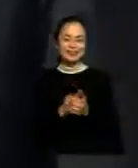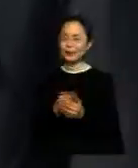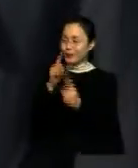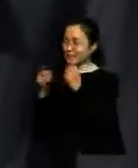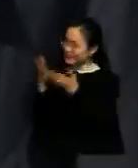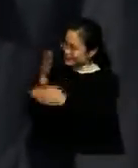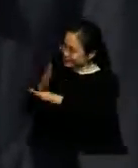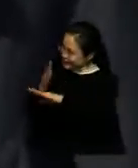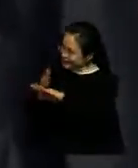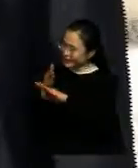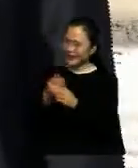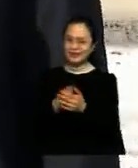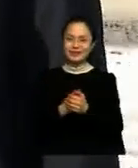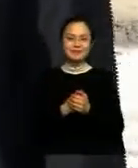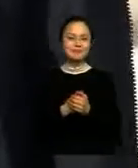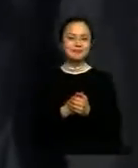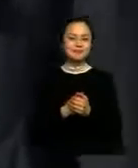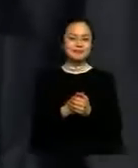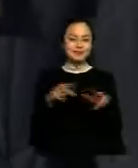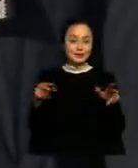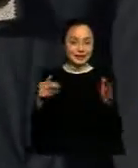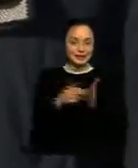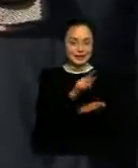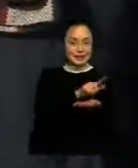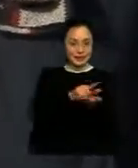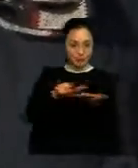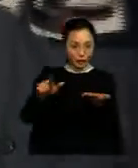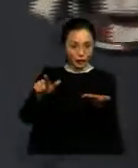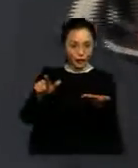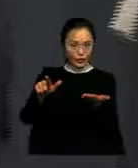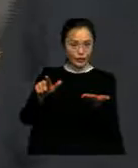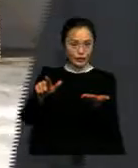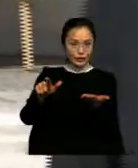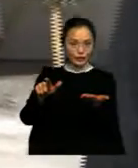감사합니다. 네, 지금까지 가평군의